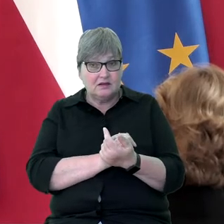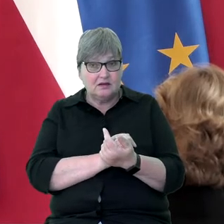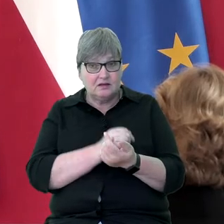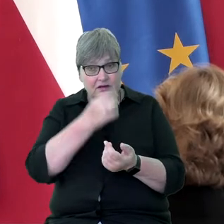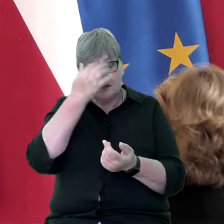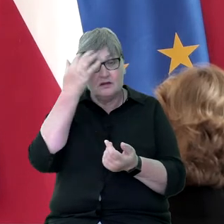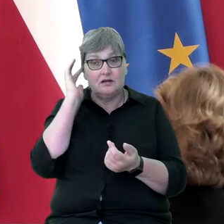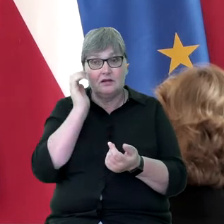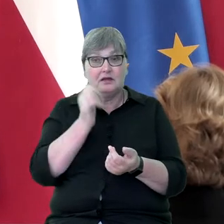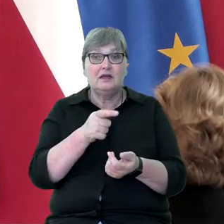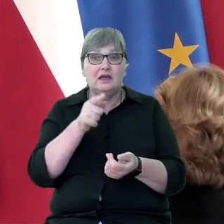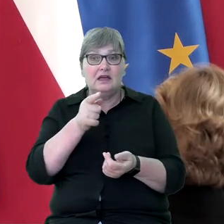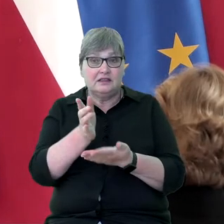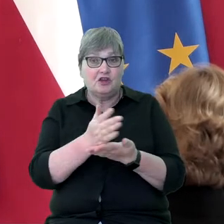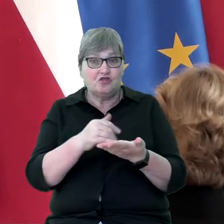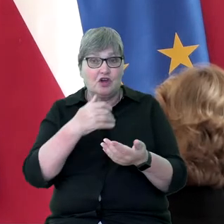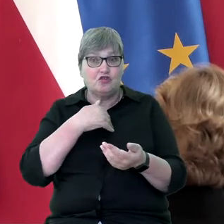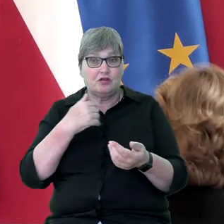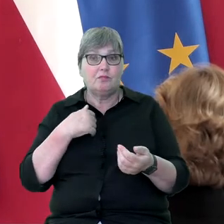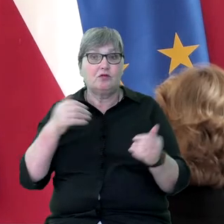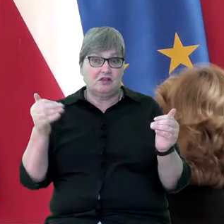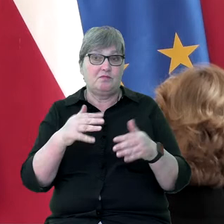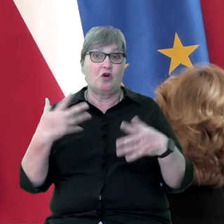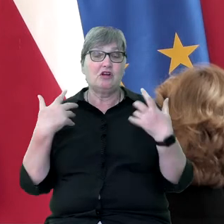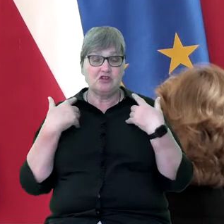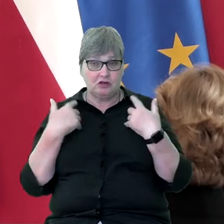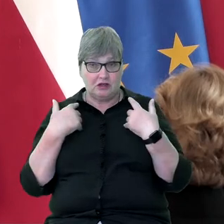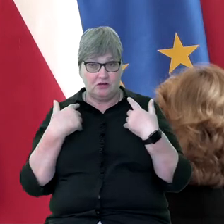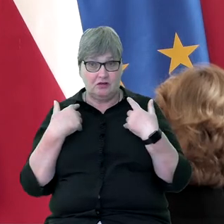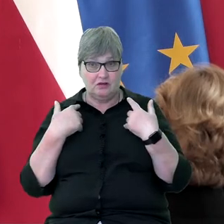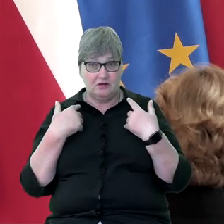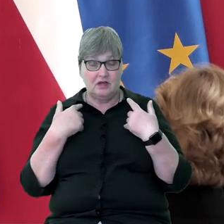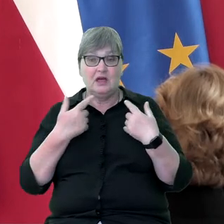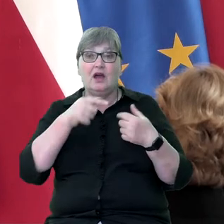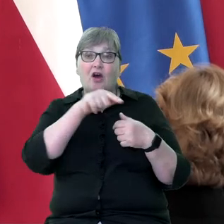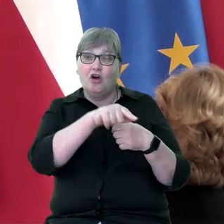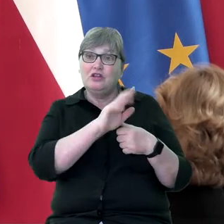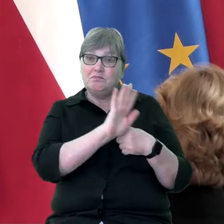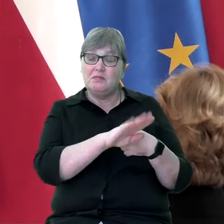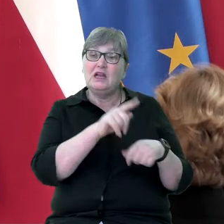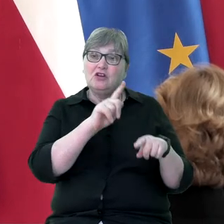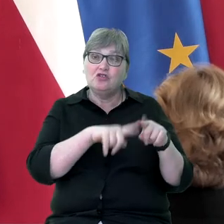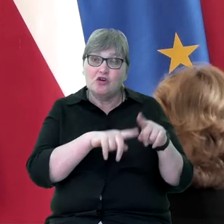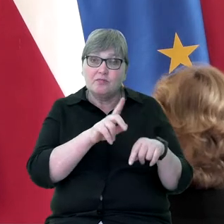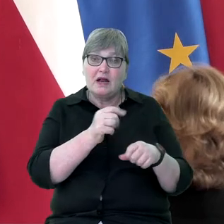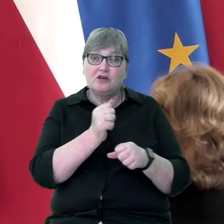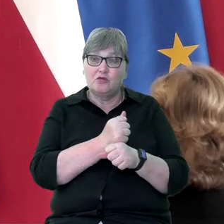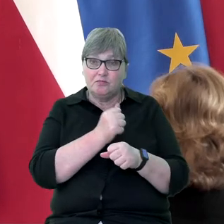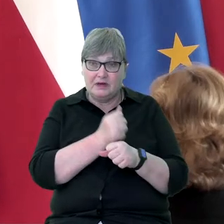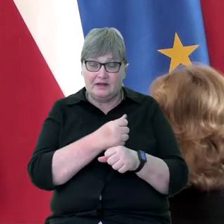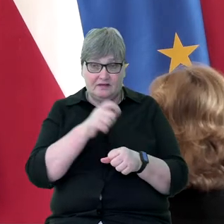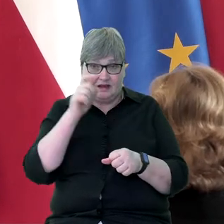tej części Polski możliwości egzystencji, no bo oni po prostu byli ludźmi, którzy dobrze